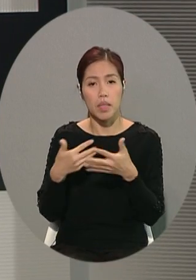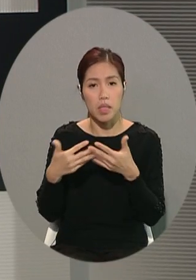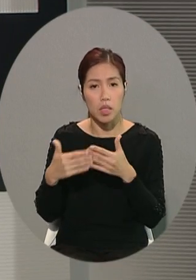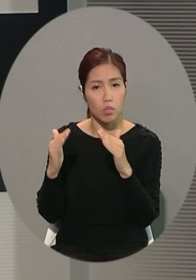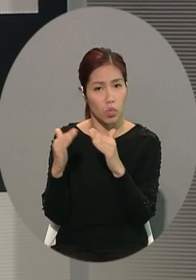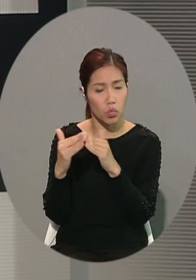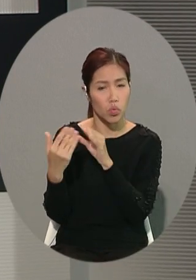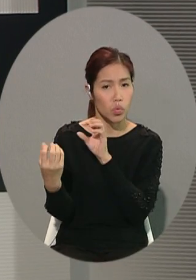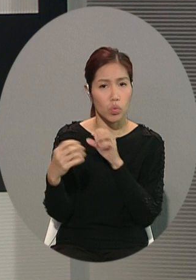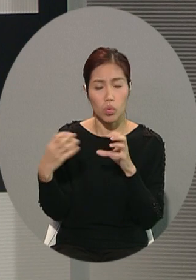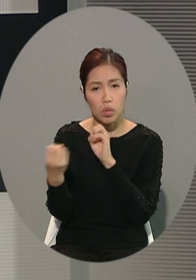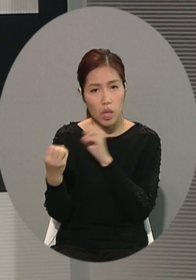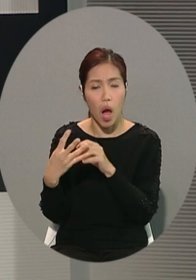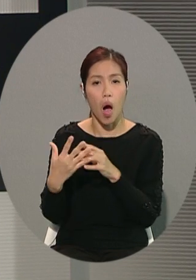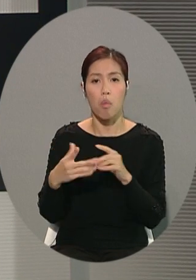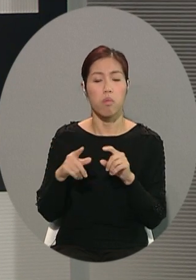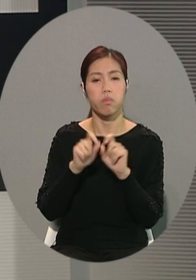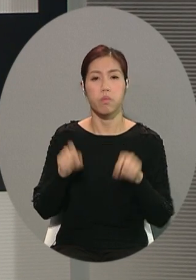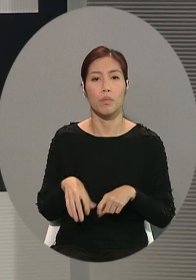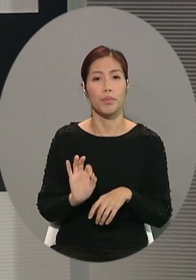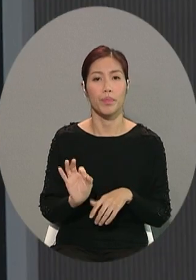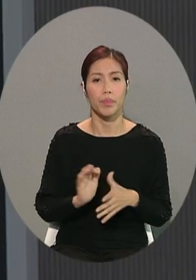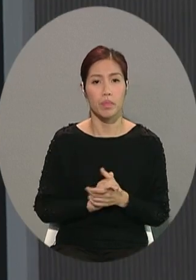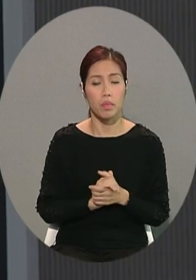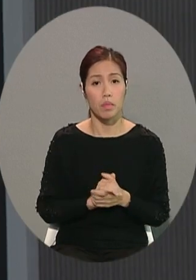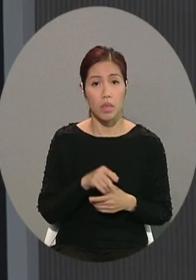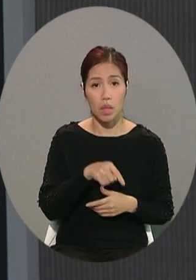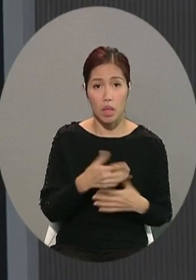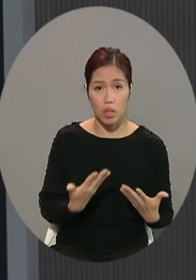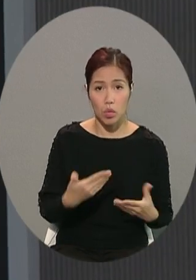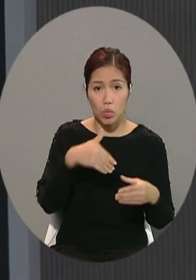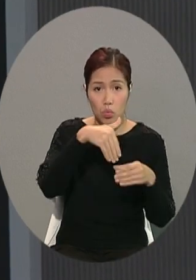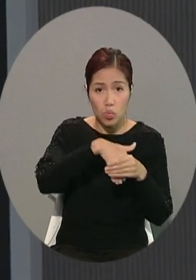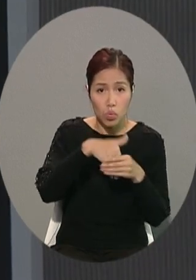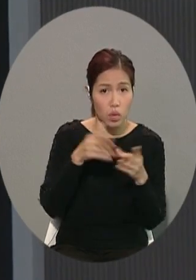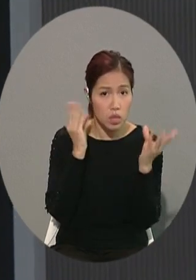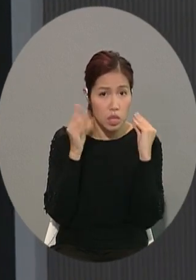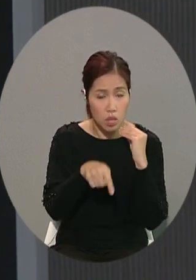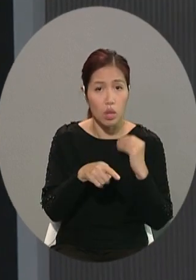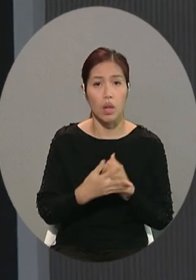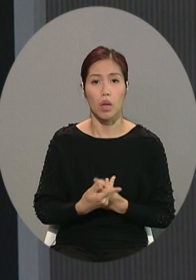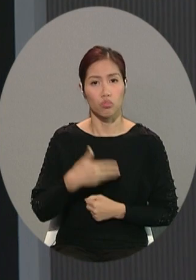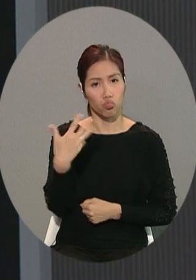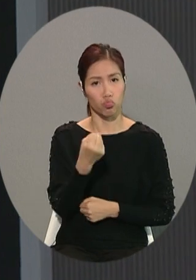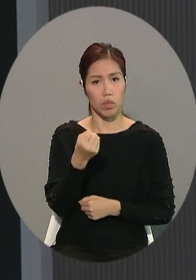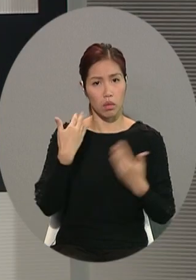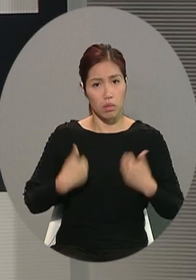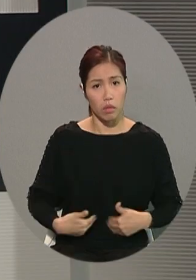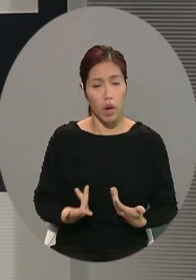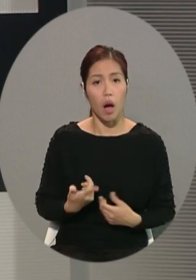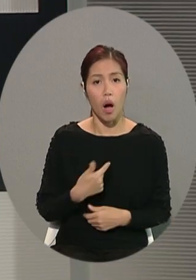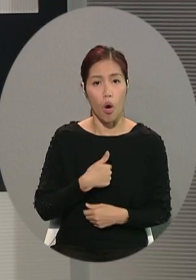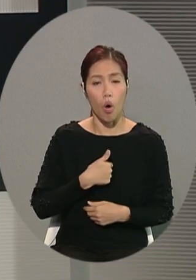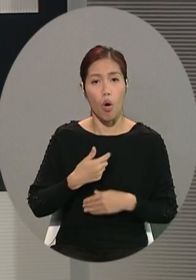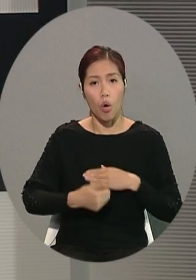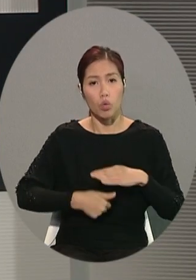過，所有嘅問題都冇嘅。 但係你仍然喺呢個選舉信息入面係講明你係主席喎。 我話我當選